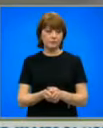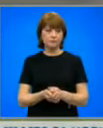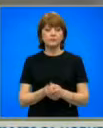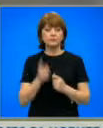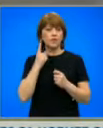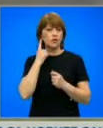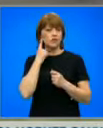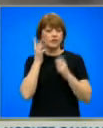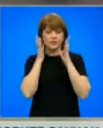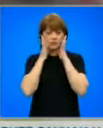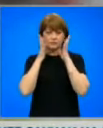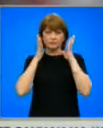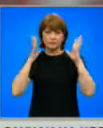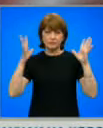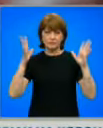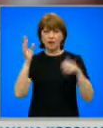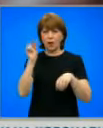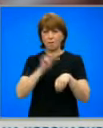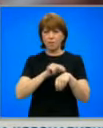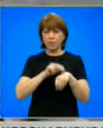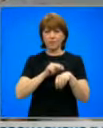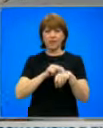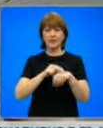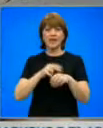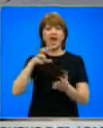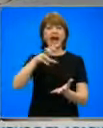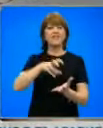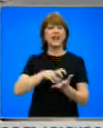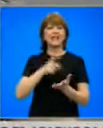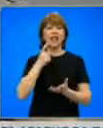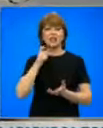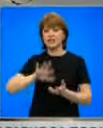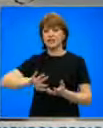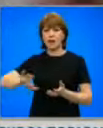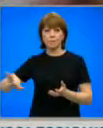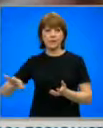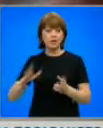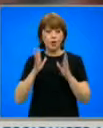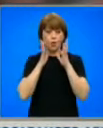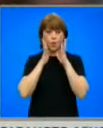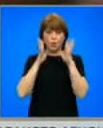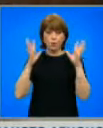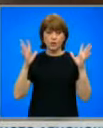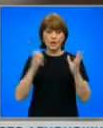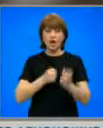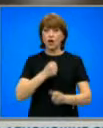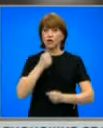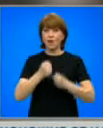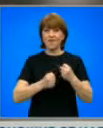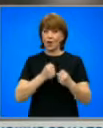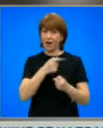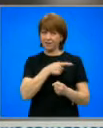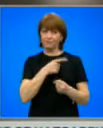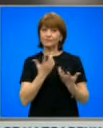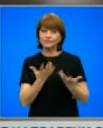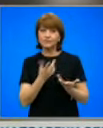Силен тътен, стресна днес преди обед жителите на Пловдивския квартал Западен. Ужас! Все едно бомба беше. Шофьорът на колата пълна с кислородни бутилки